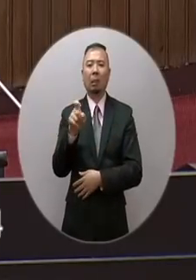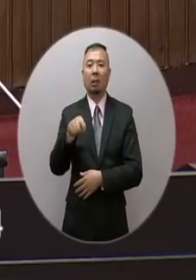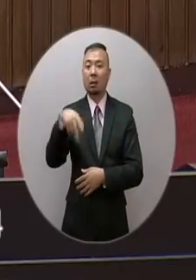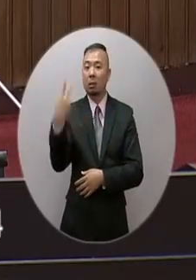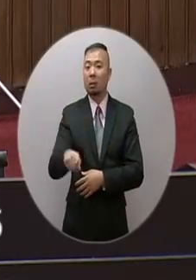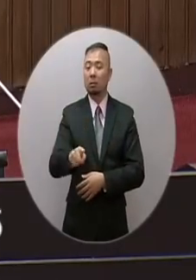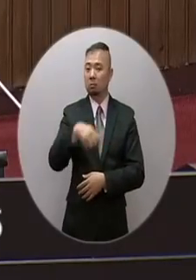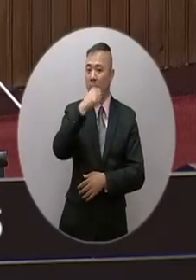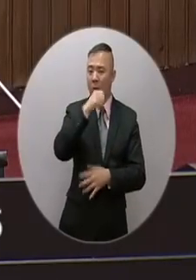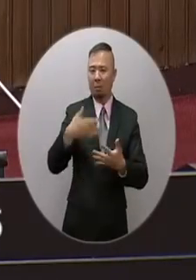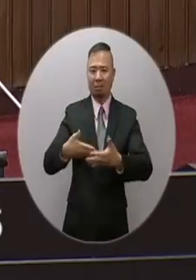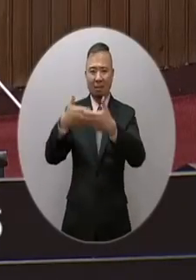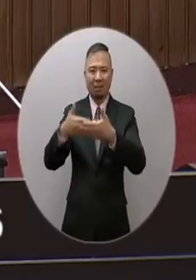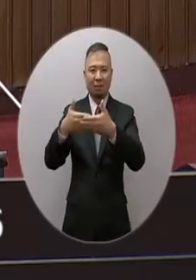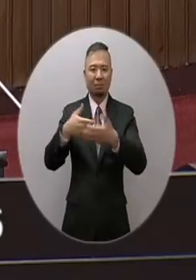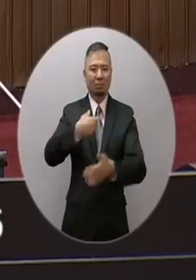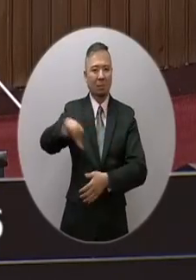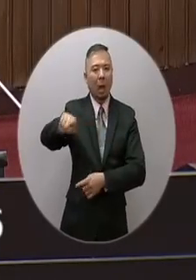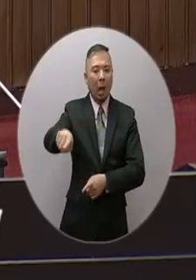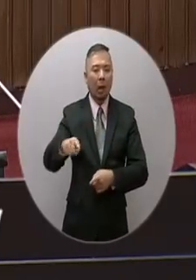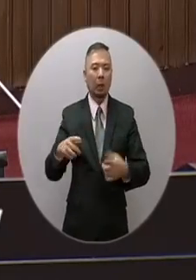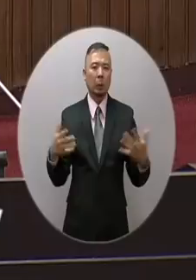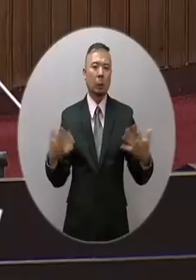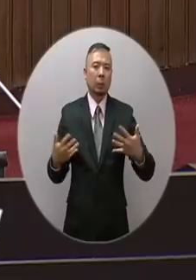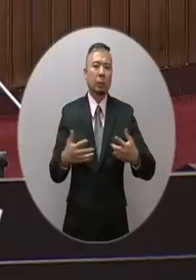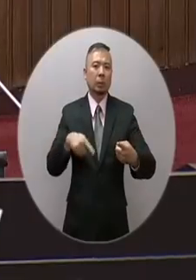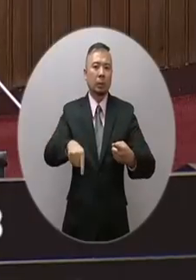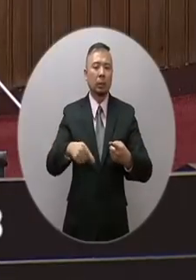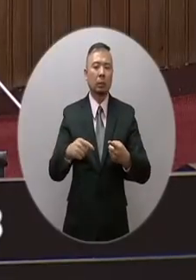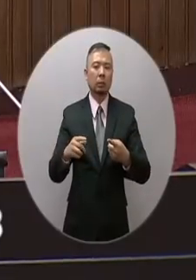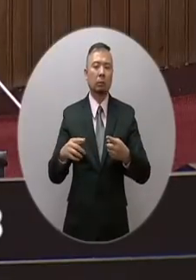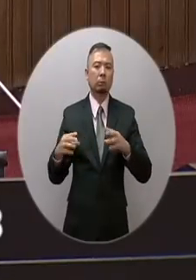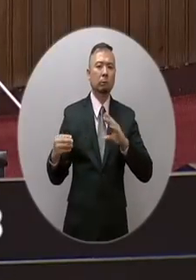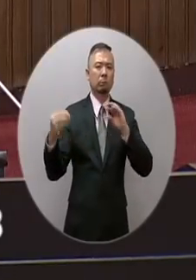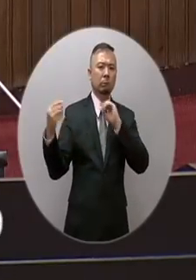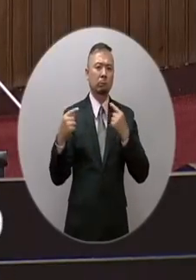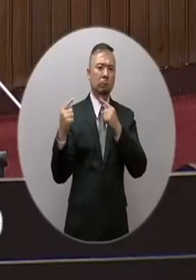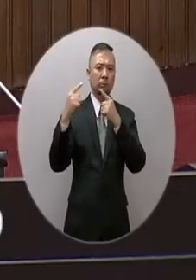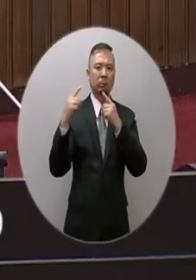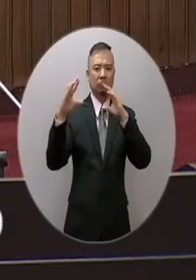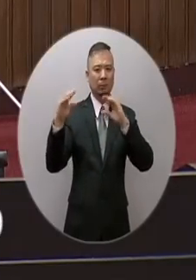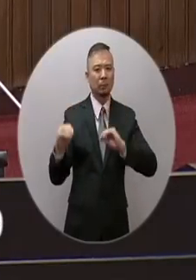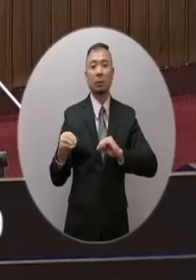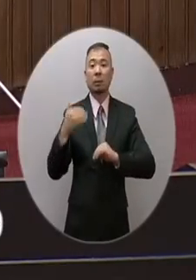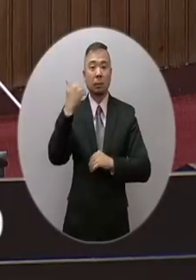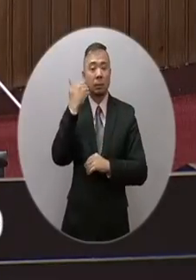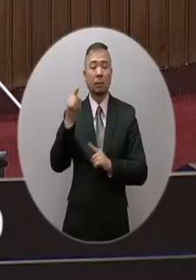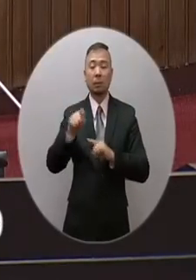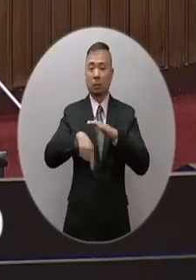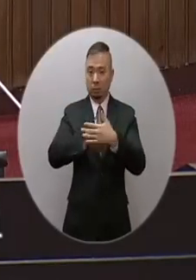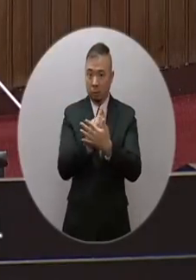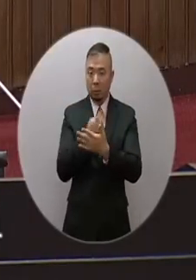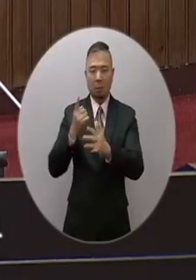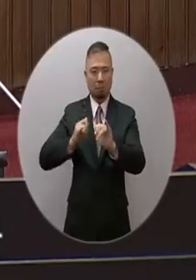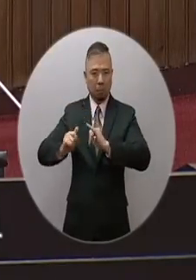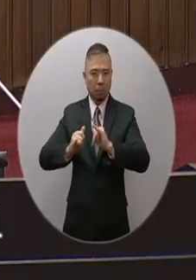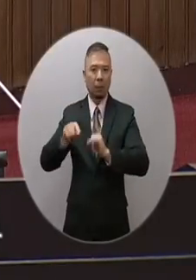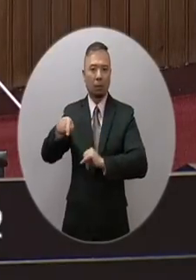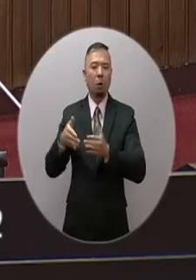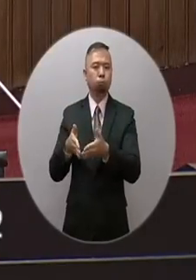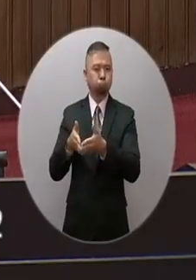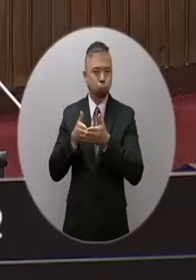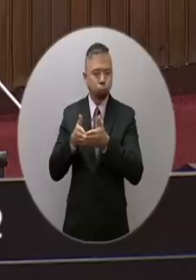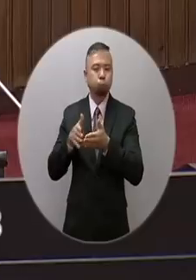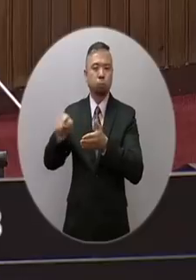困局。唯有倾听到人民的心声，以民为本，以民为主，落